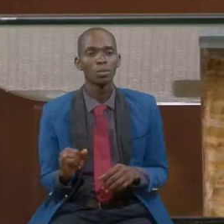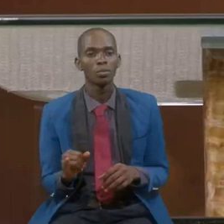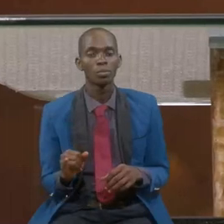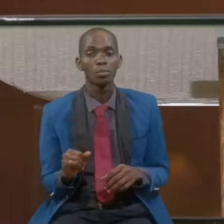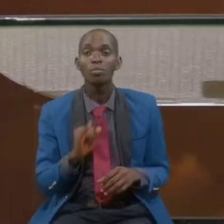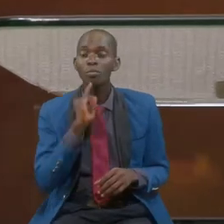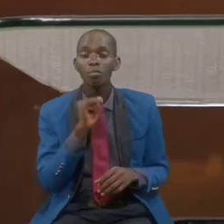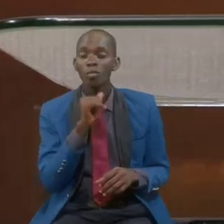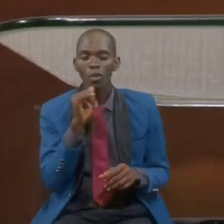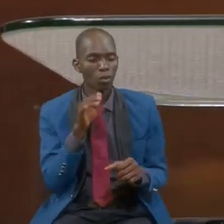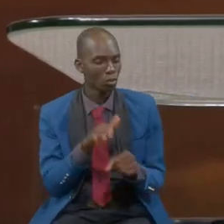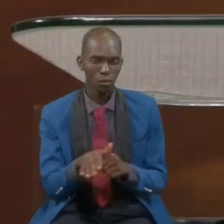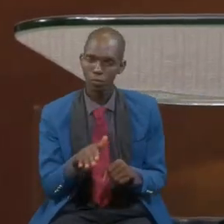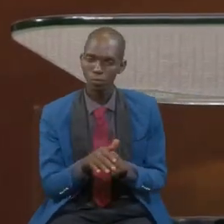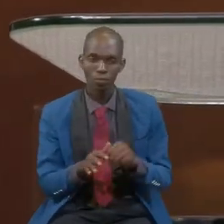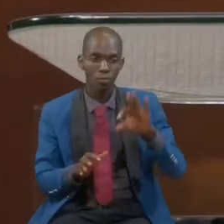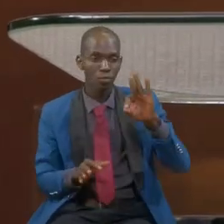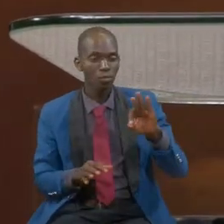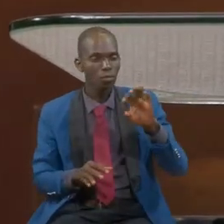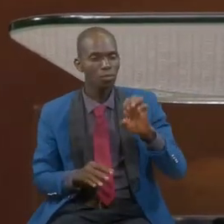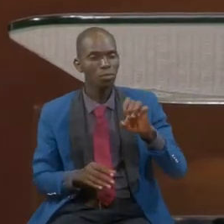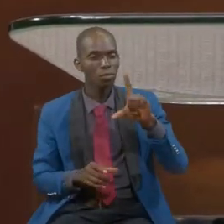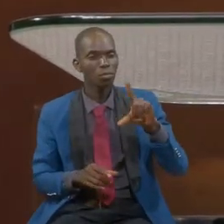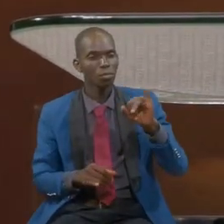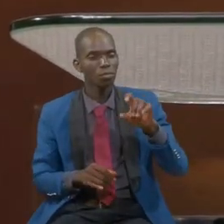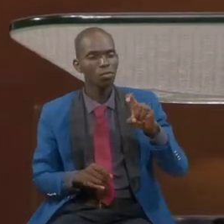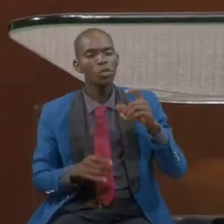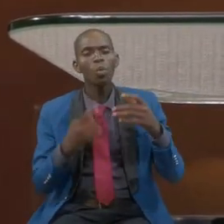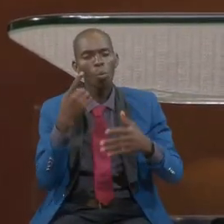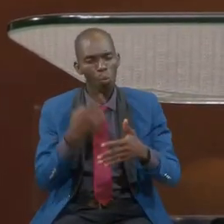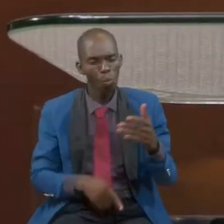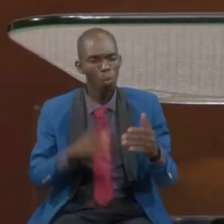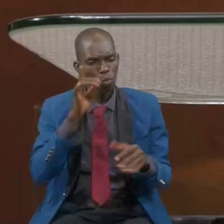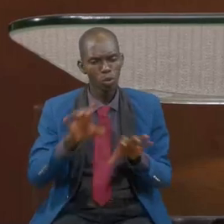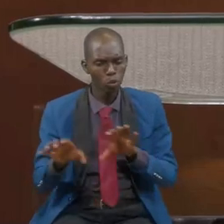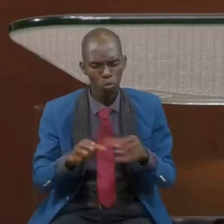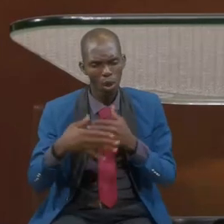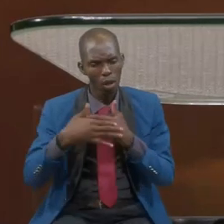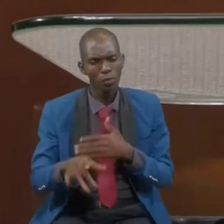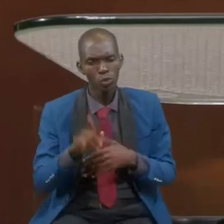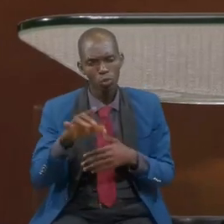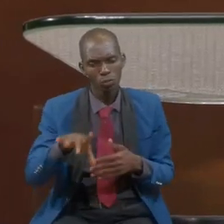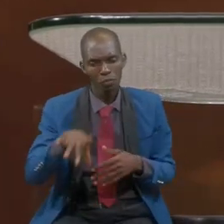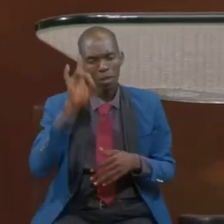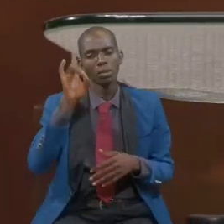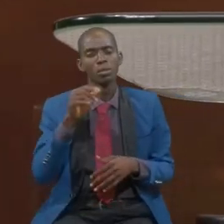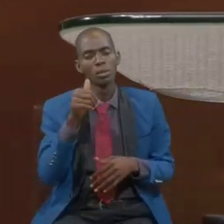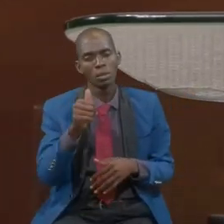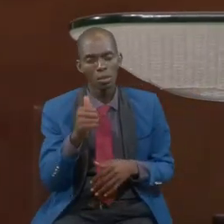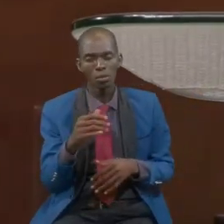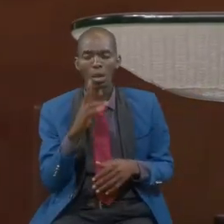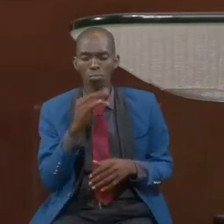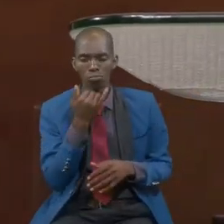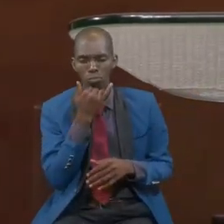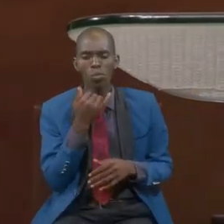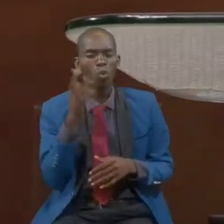effrayé mais être effrayé Félix cela ne suffiit pas que vas-tu faire après cette frroid